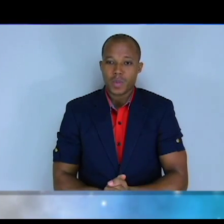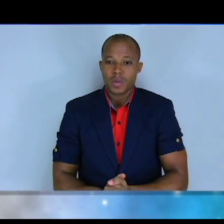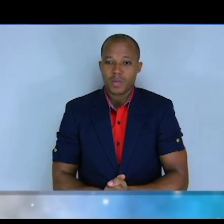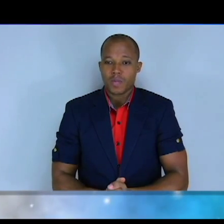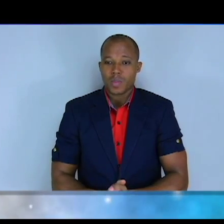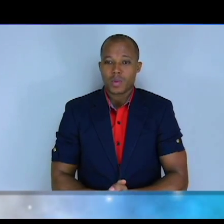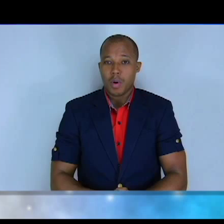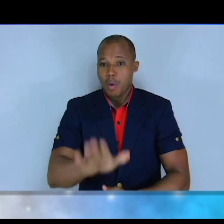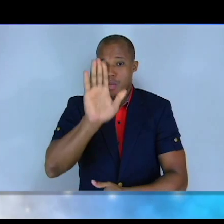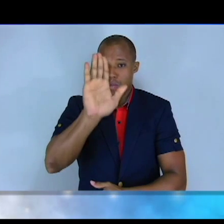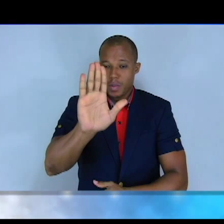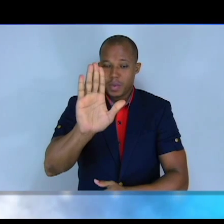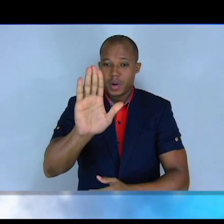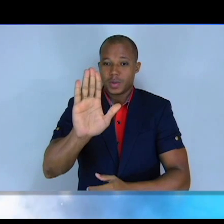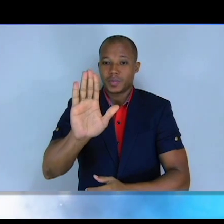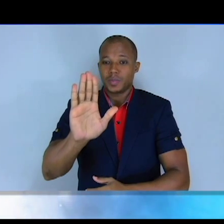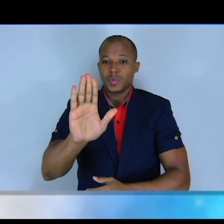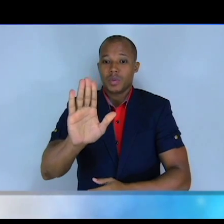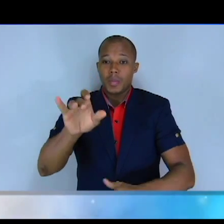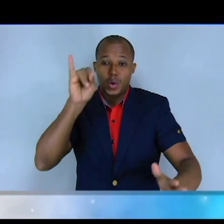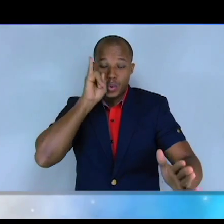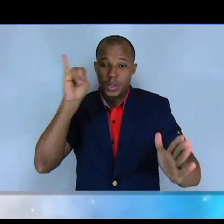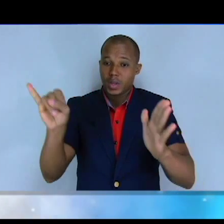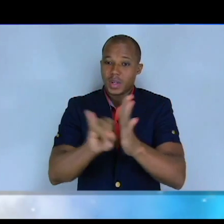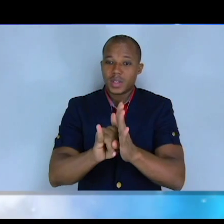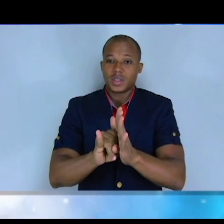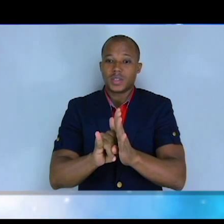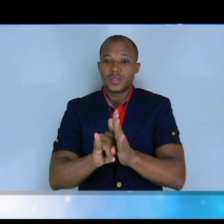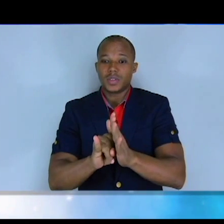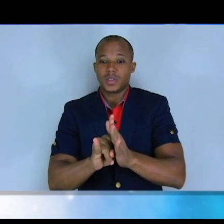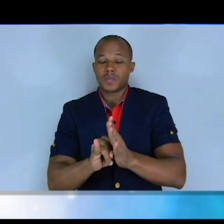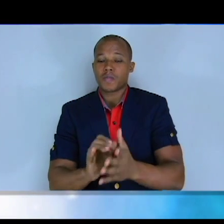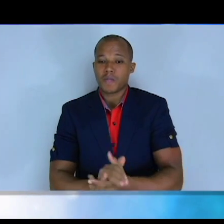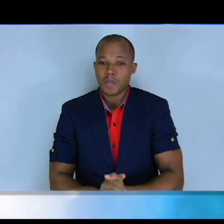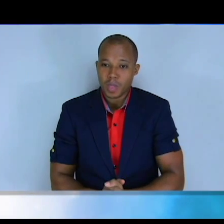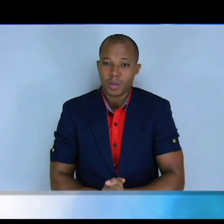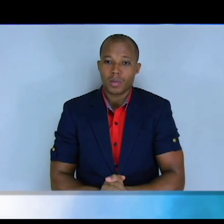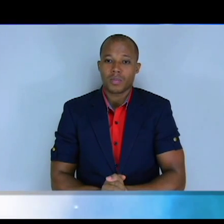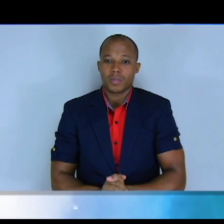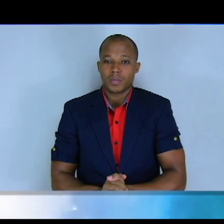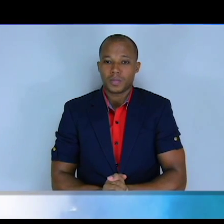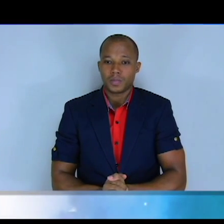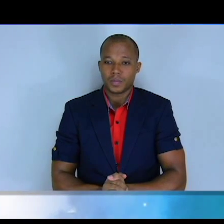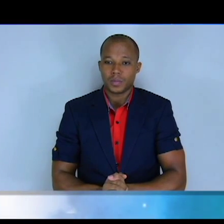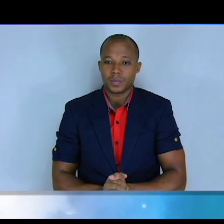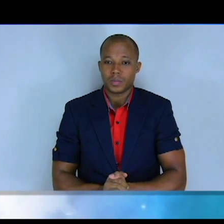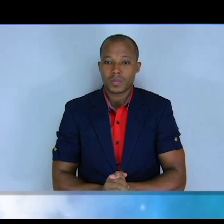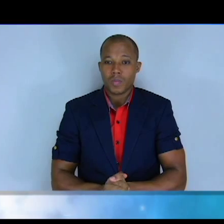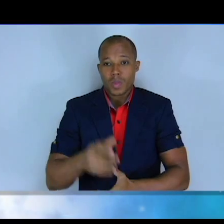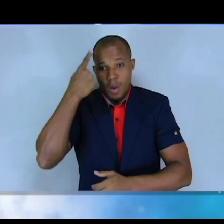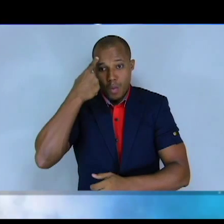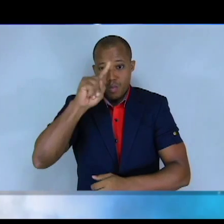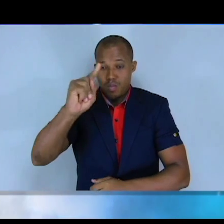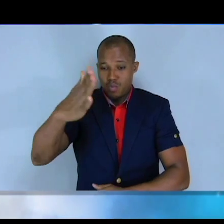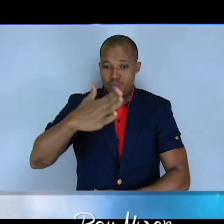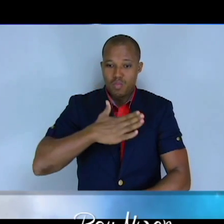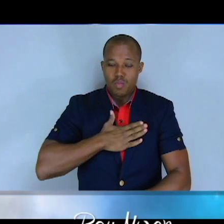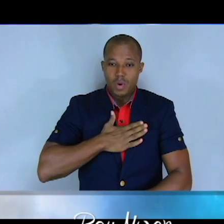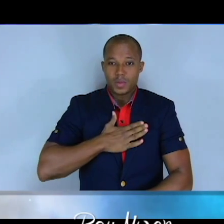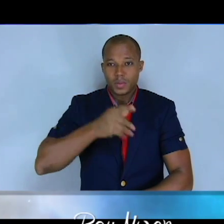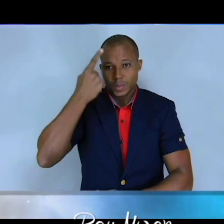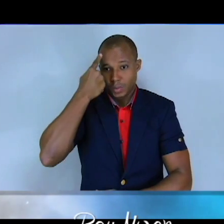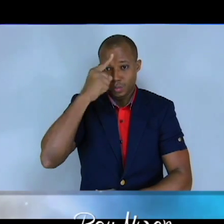yo fèt avèk men plat. Li pèmèt nou identifye ki sa ki pou yon moun. Pou